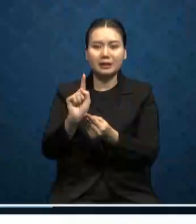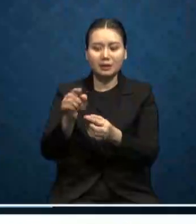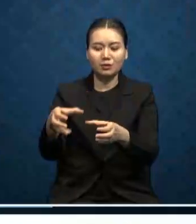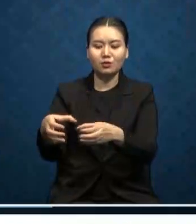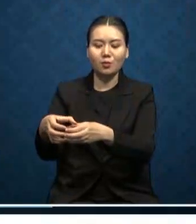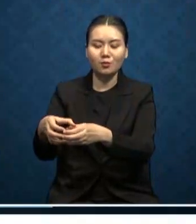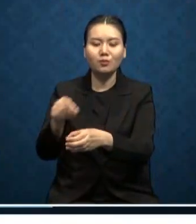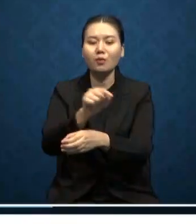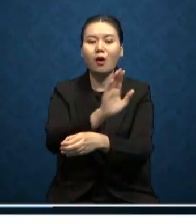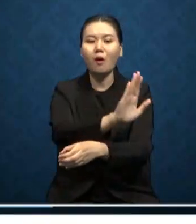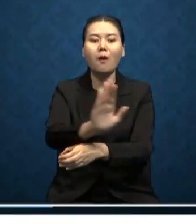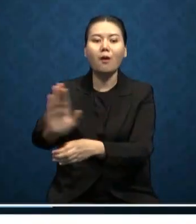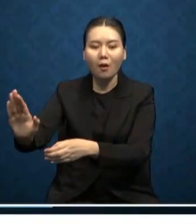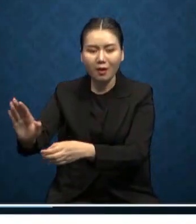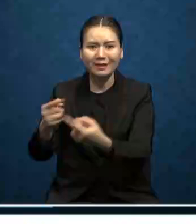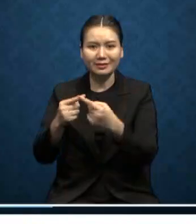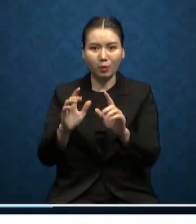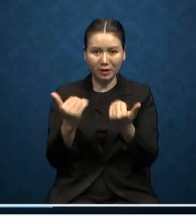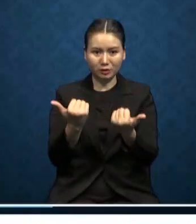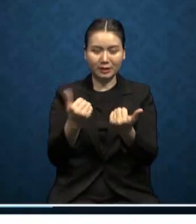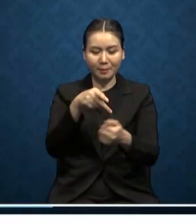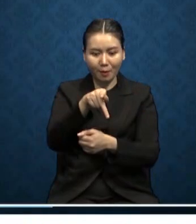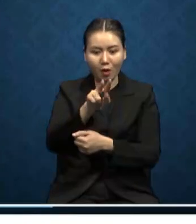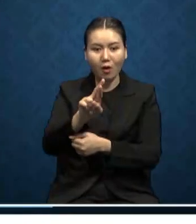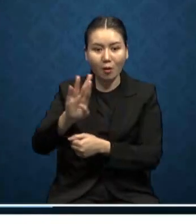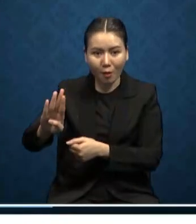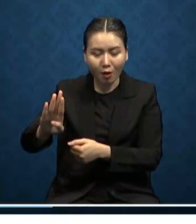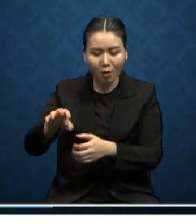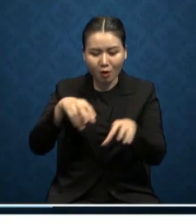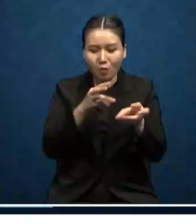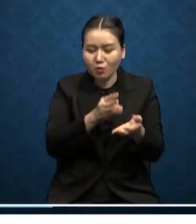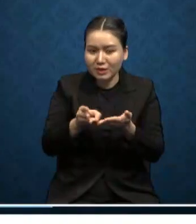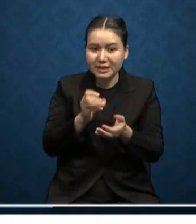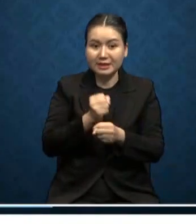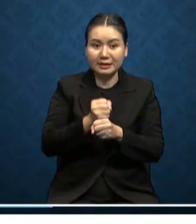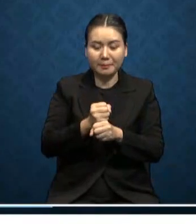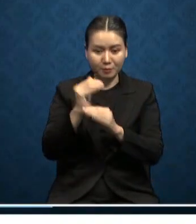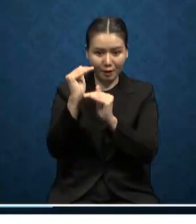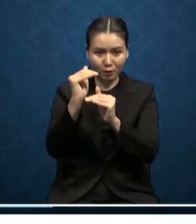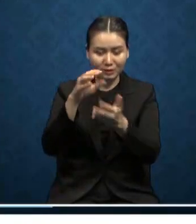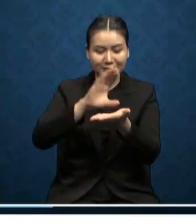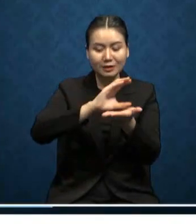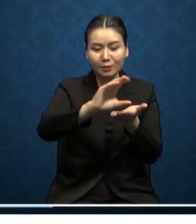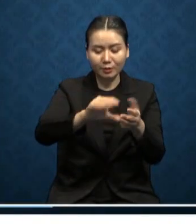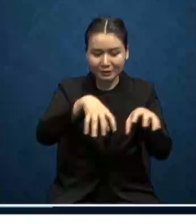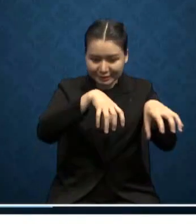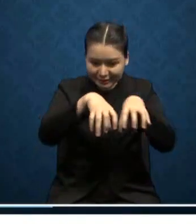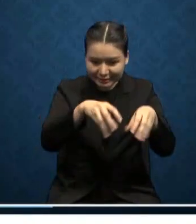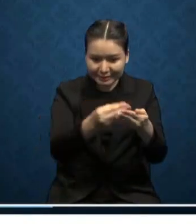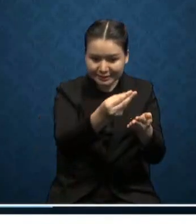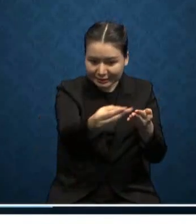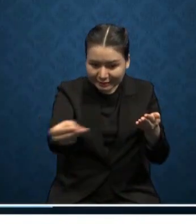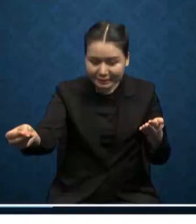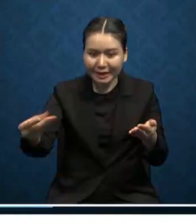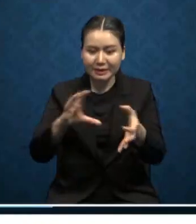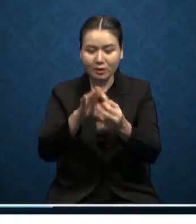ฟังก์ชันนั้นๆนะแต่ปัจจุบันพ.ร.บ.วิธีการงบประมาณได้มีการกำหนดให้จัดทำงบประมาณรายจ่ายในลักษณะแผนงาน